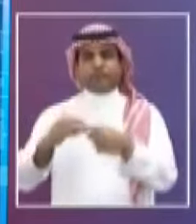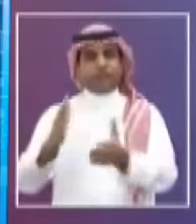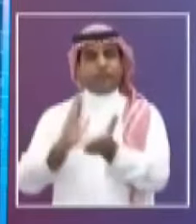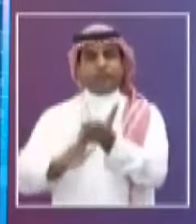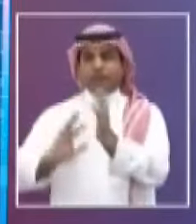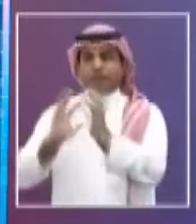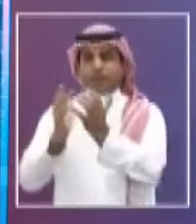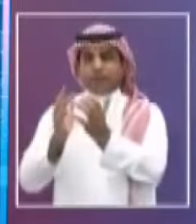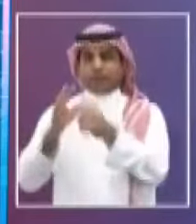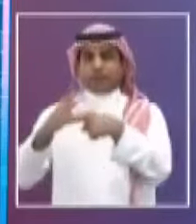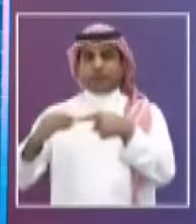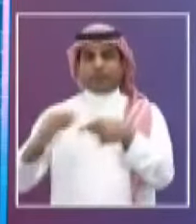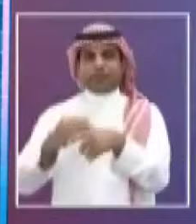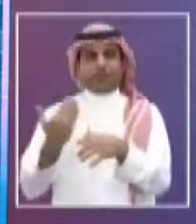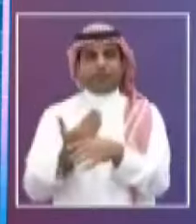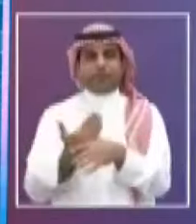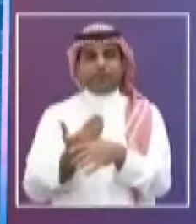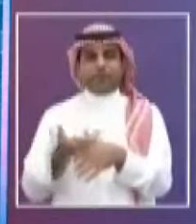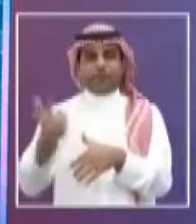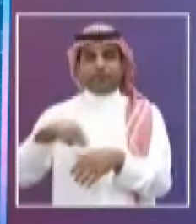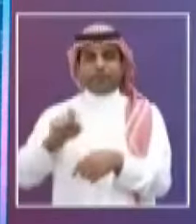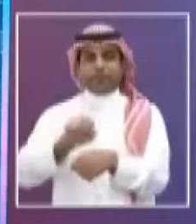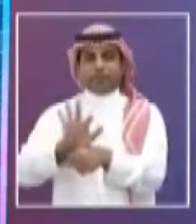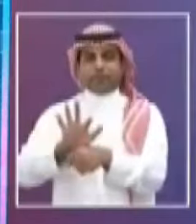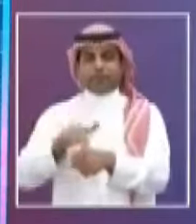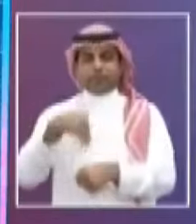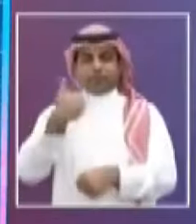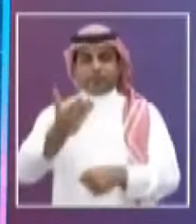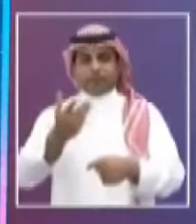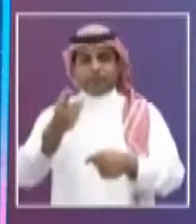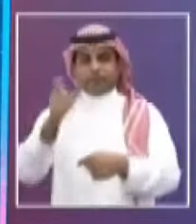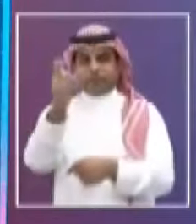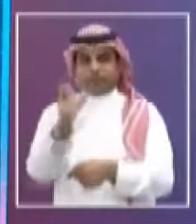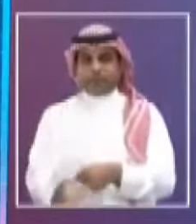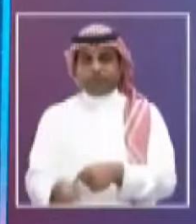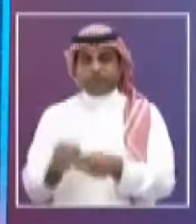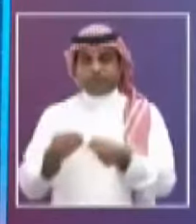المركزة نتيجة لهذا التحسن، لأنه نعرف أن الحالات ترتفع بعد ارتفاع الإصابات.